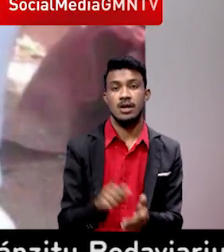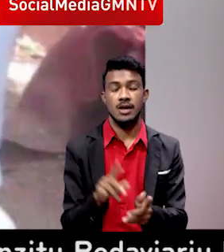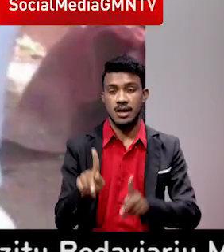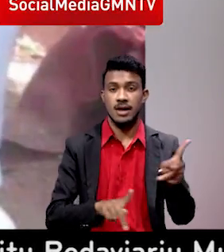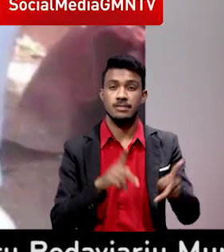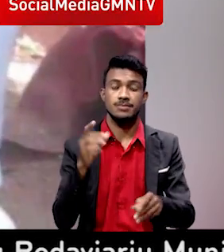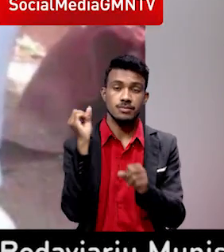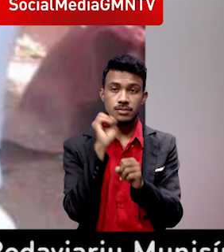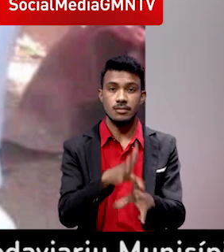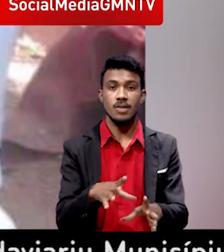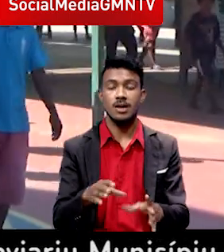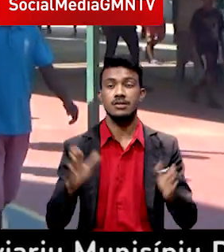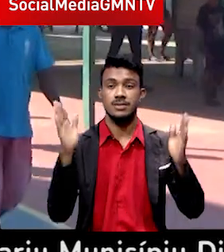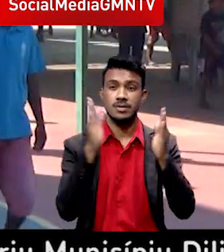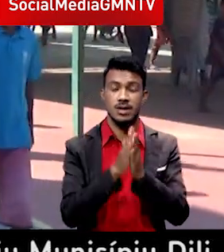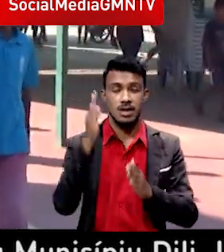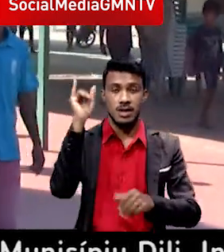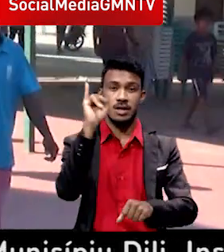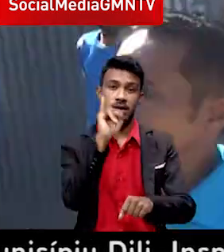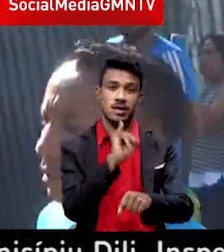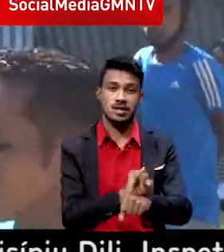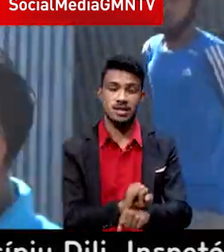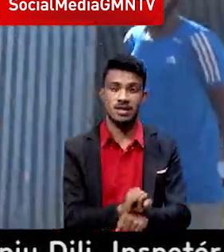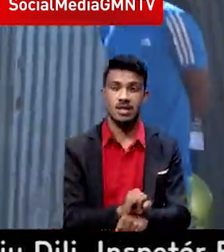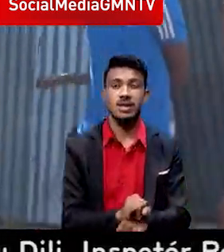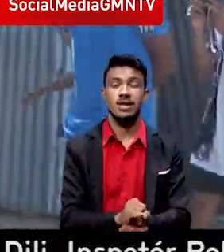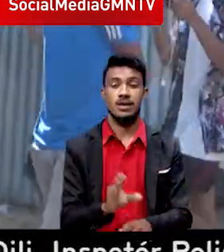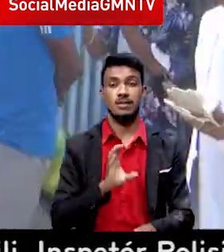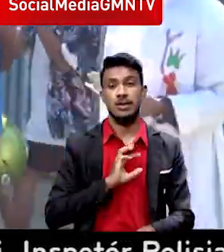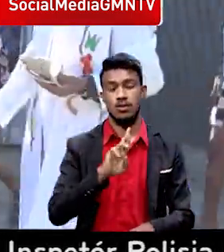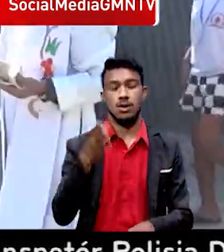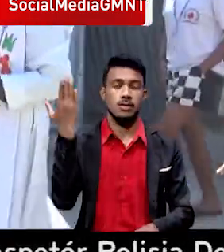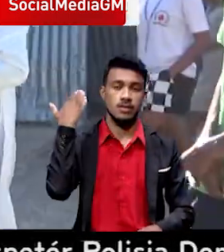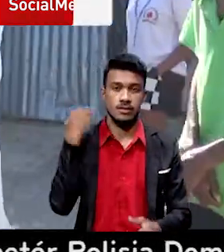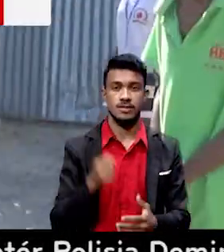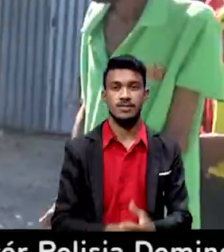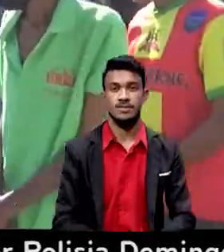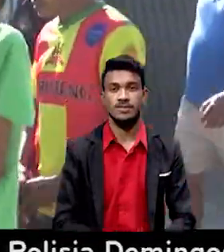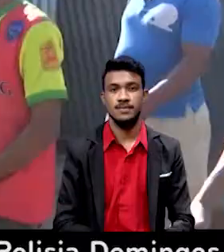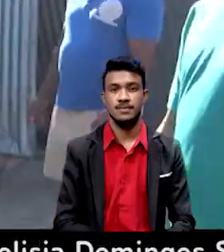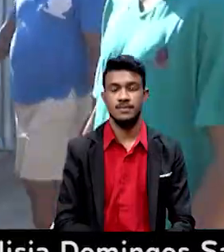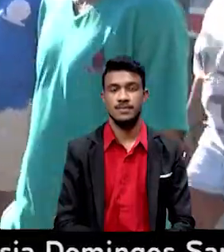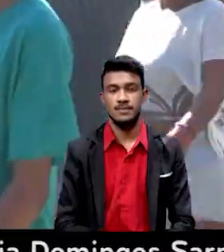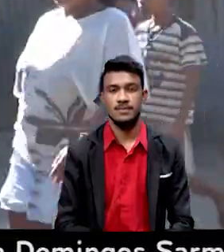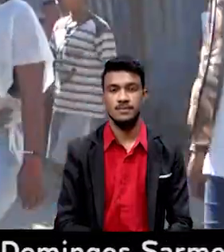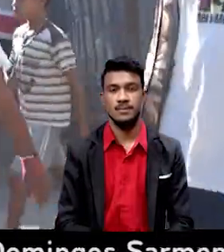conhecido hara un estatua ia gruta igreja sagrada coração de Jesus be coradili na plan sever Justiniano Ziamen.